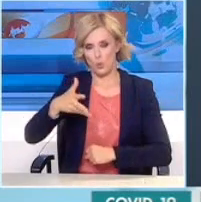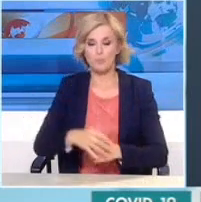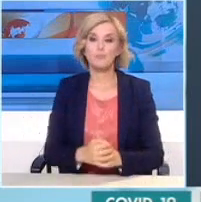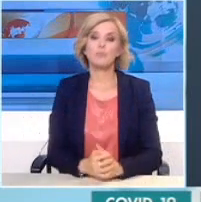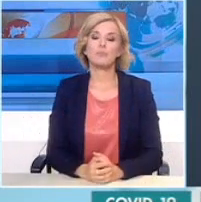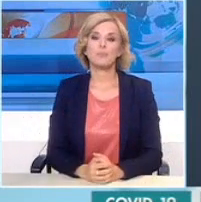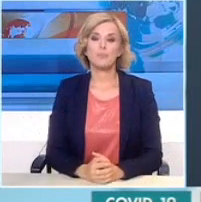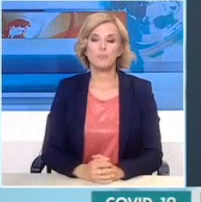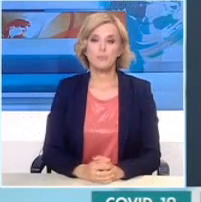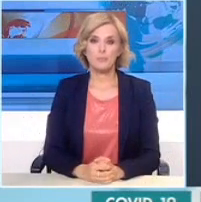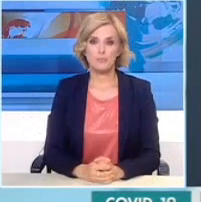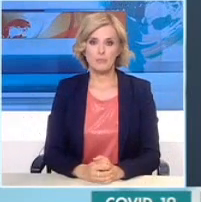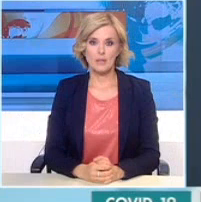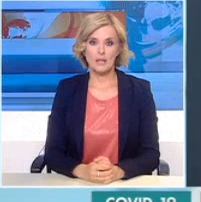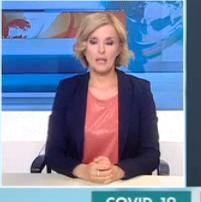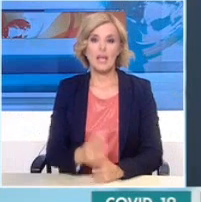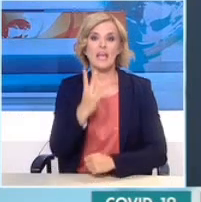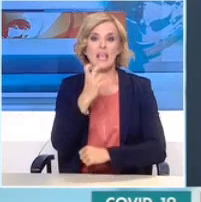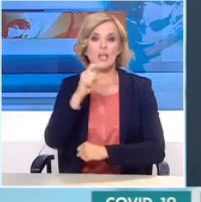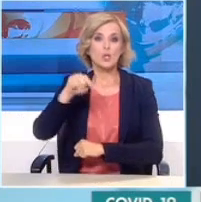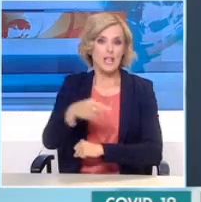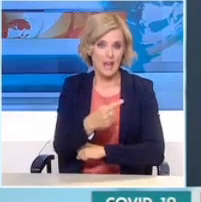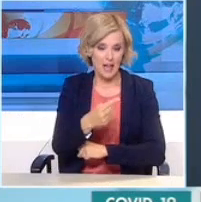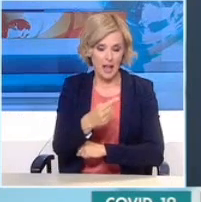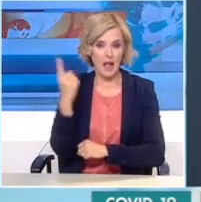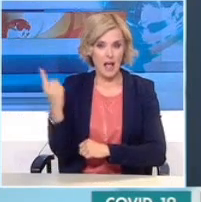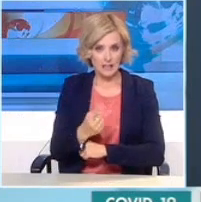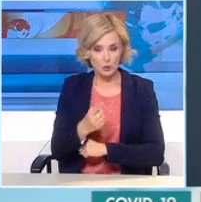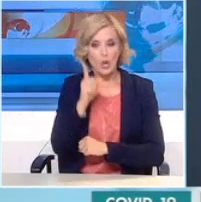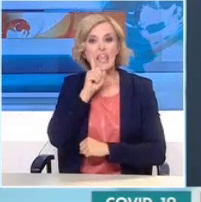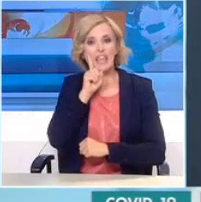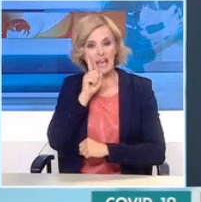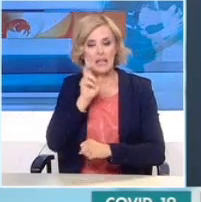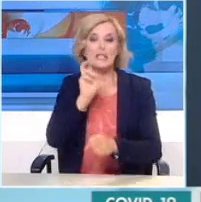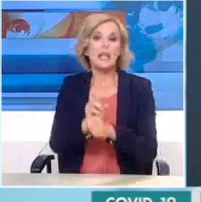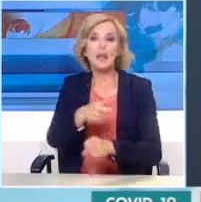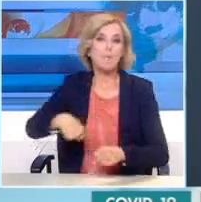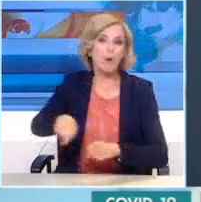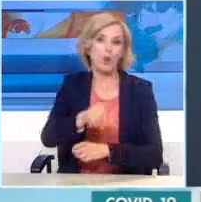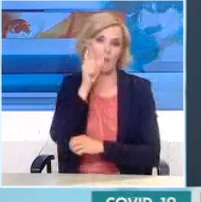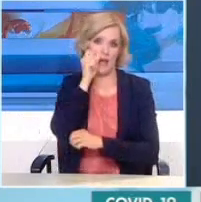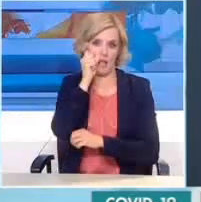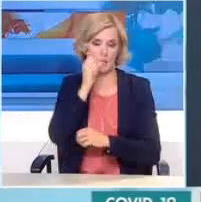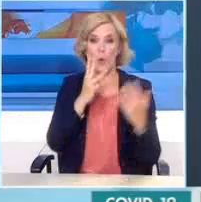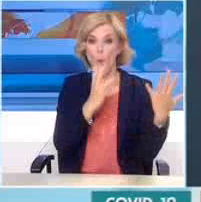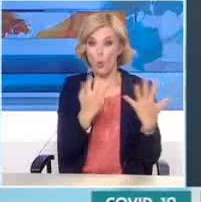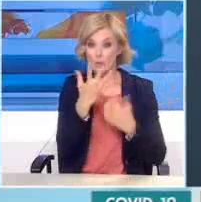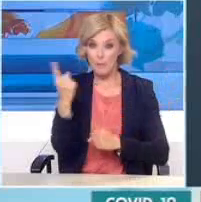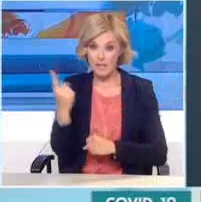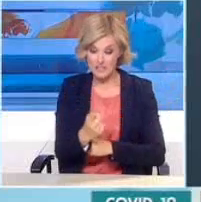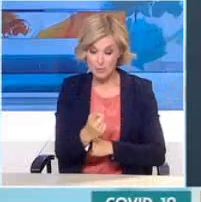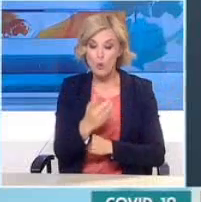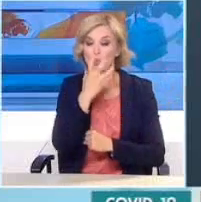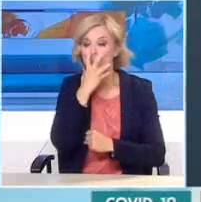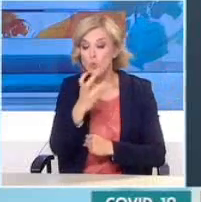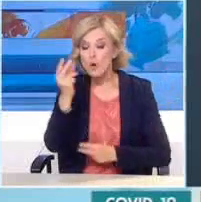15, δηλαδή το 29% είναι γυναίκες και οι υπόλοιποι άνδρες. Το 85% έχει σοβαρό